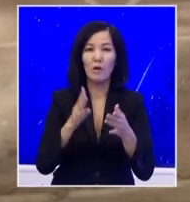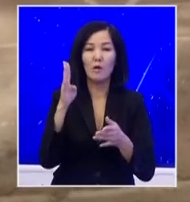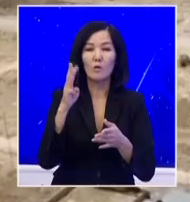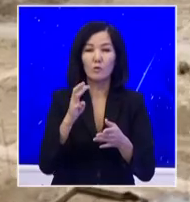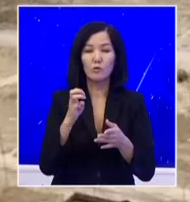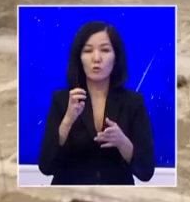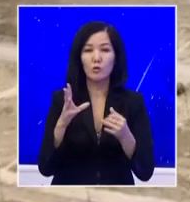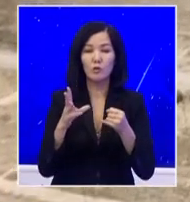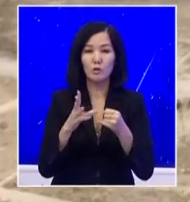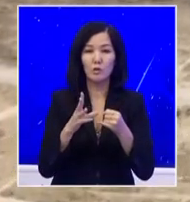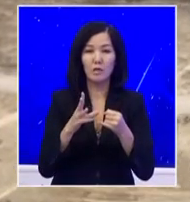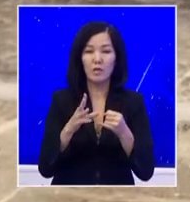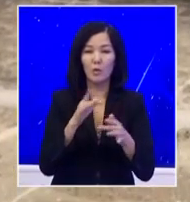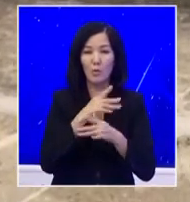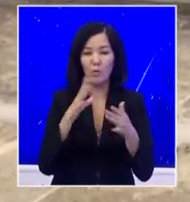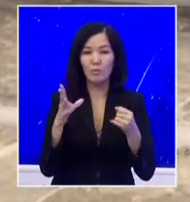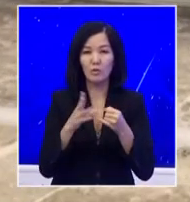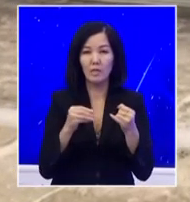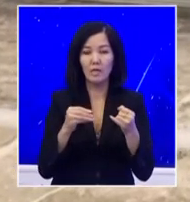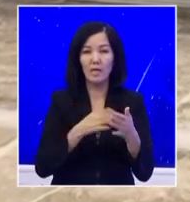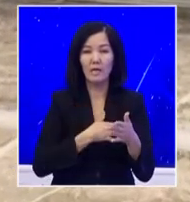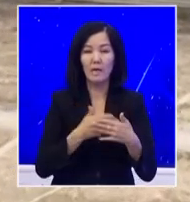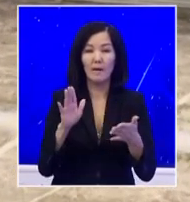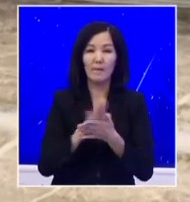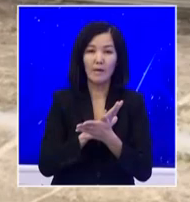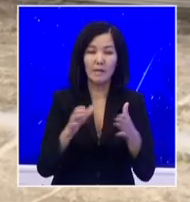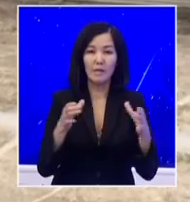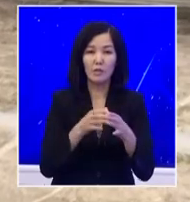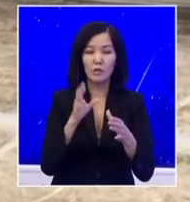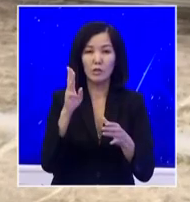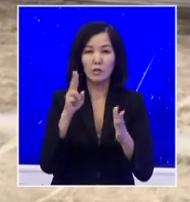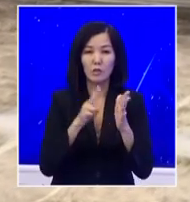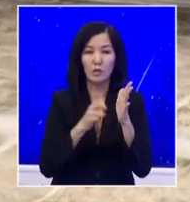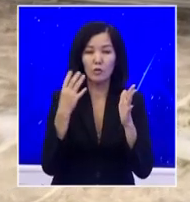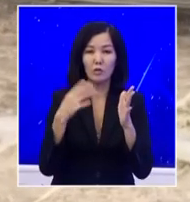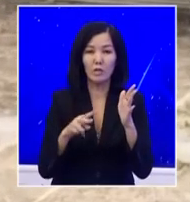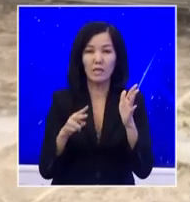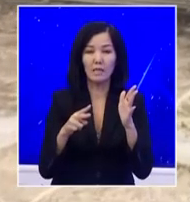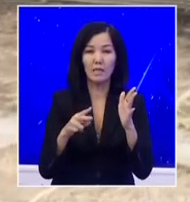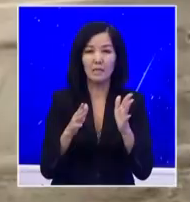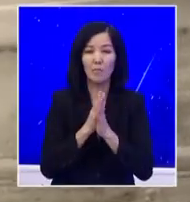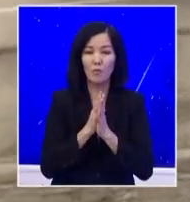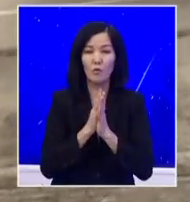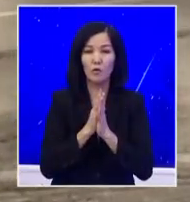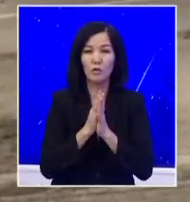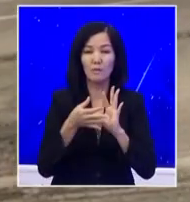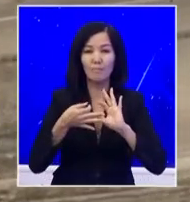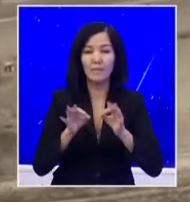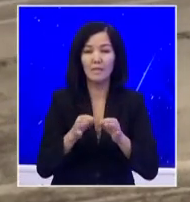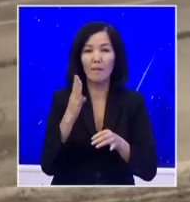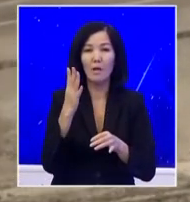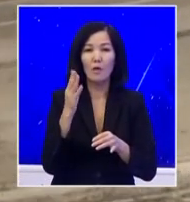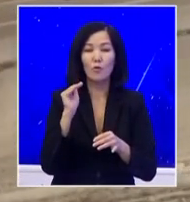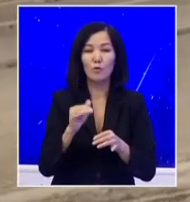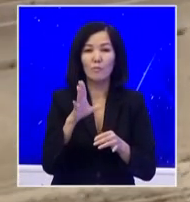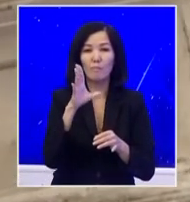егістік алқаптарын, саперлар жергілікті тұрғындардың 740-тан астам өтінішін пысықтап, соның нәтижесінде 4500-ден